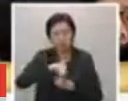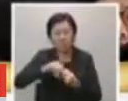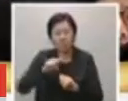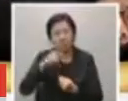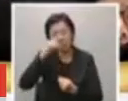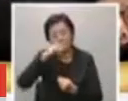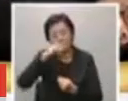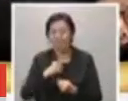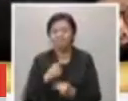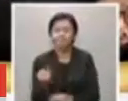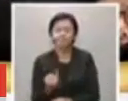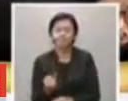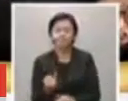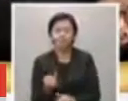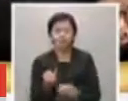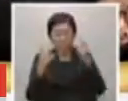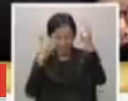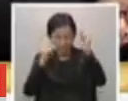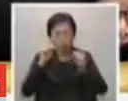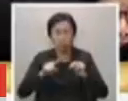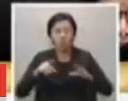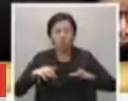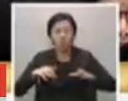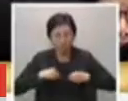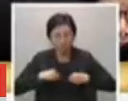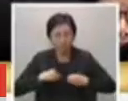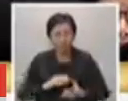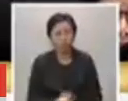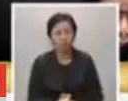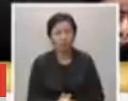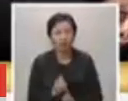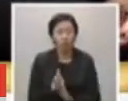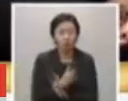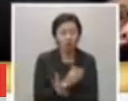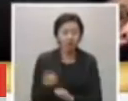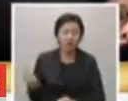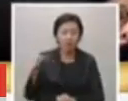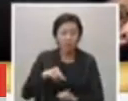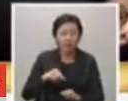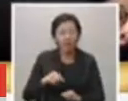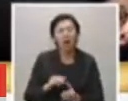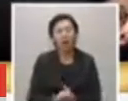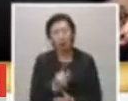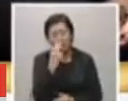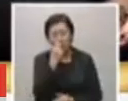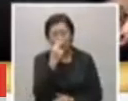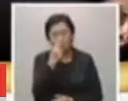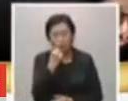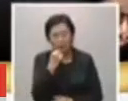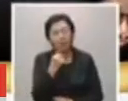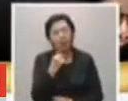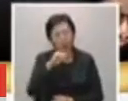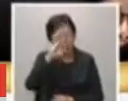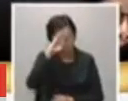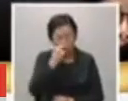ท่านนายกรัฐมนตรีต้องยอมรับก่อนครับว่าเมื่อก่อนท่านเข้ามาเนี่ยมันป่วยเป็นไข้หวัดใหญ่ตอนนี้มันเป็นมะเร็งแล้ว